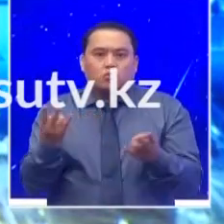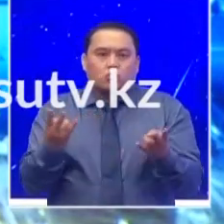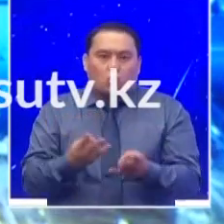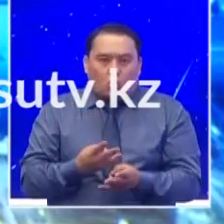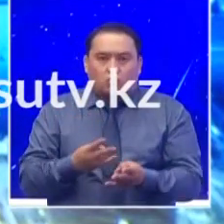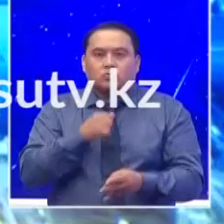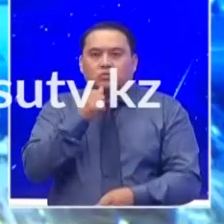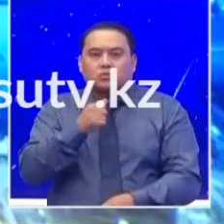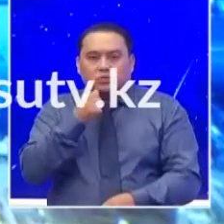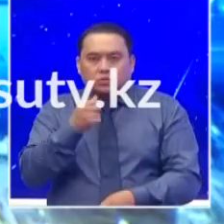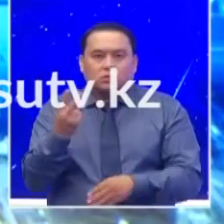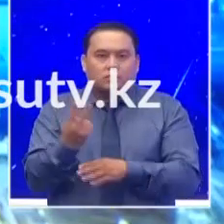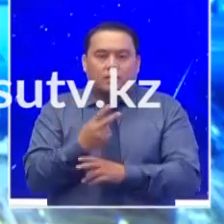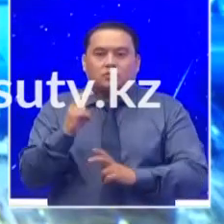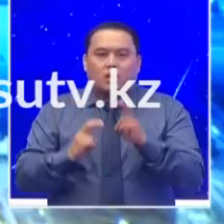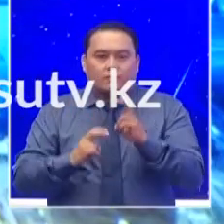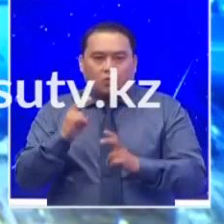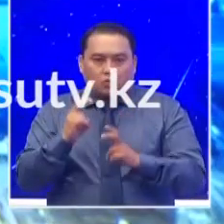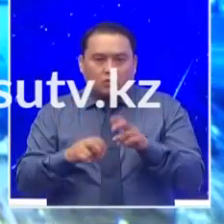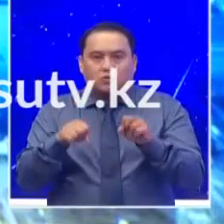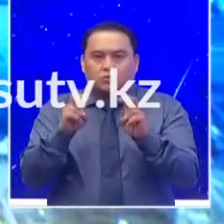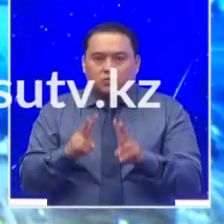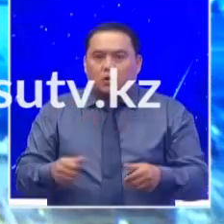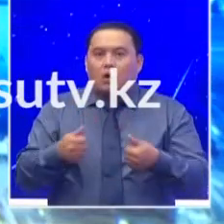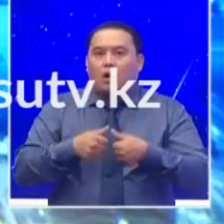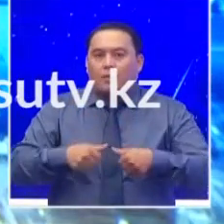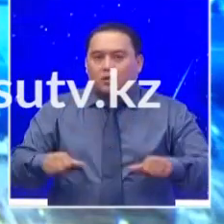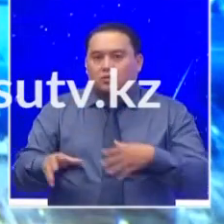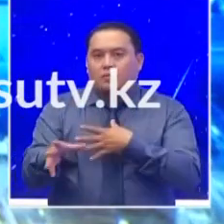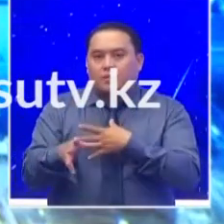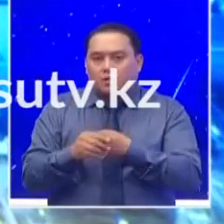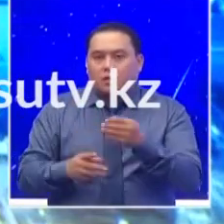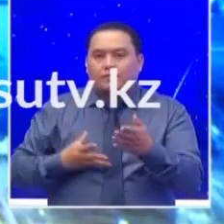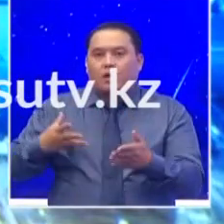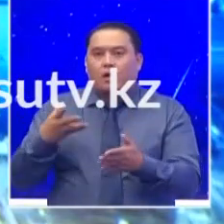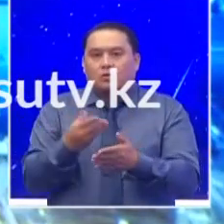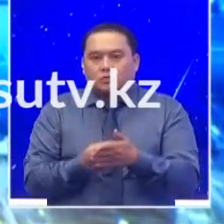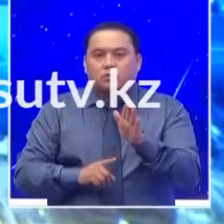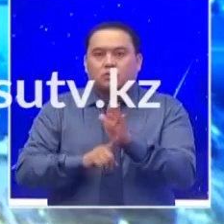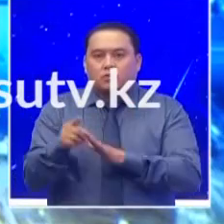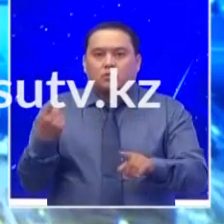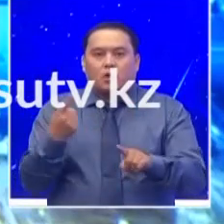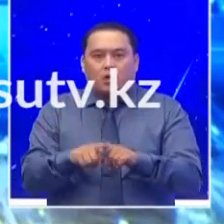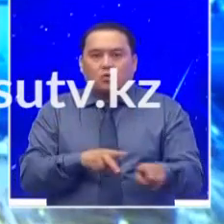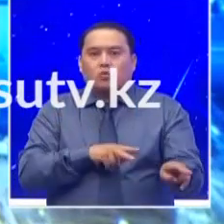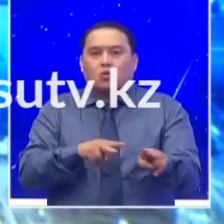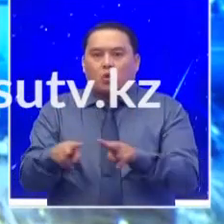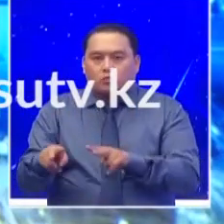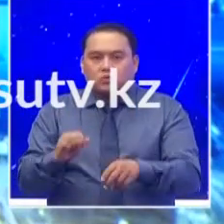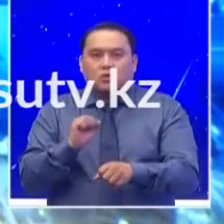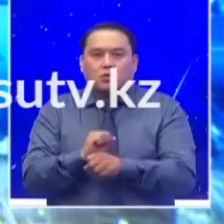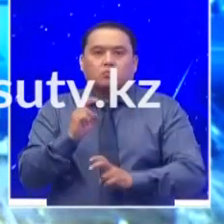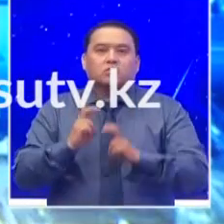необходимо ввести в строй еще два сахарных завода. Специальная комиссия совместно с инвесторами начала технический аудит